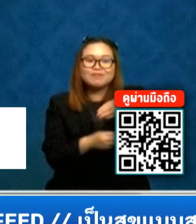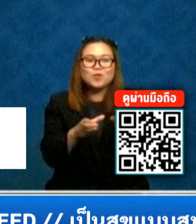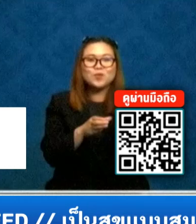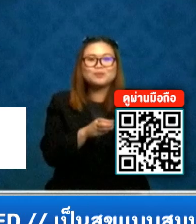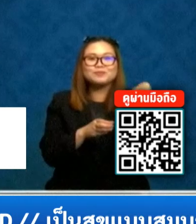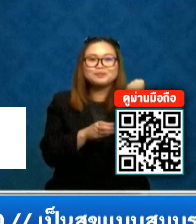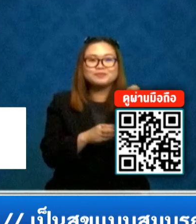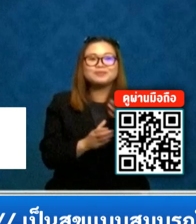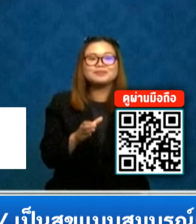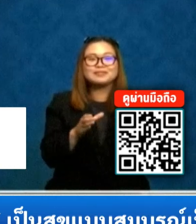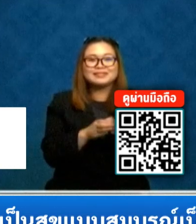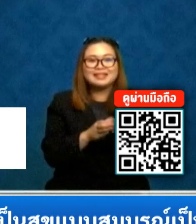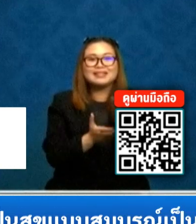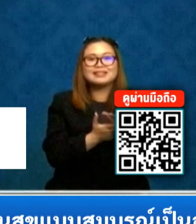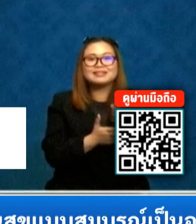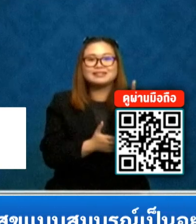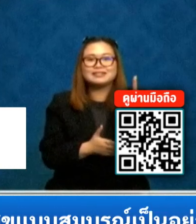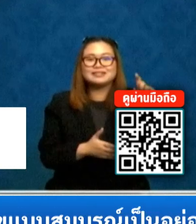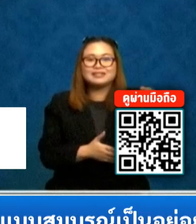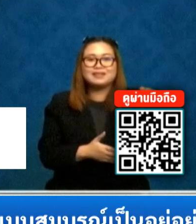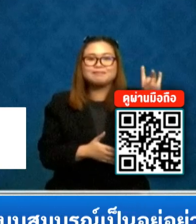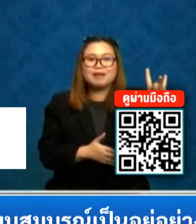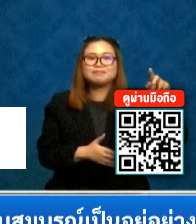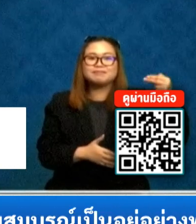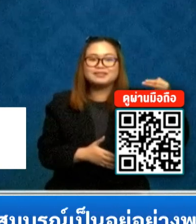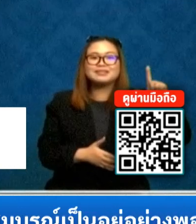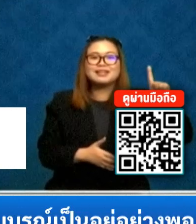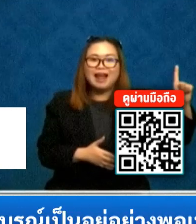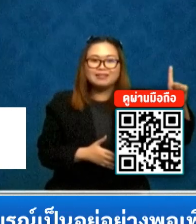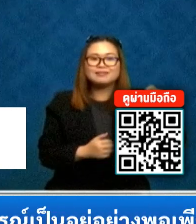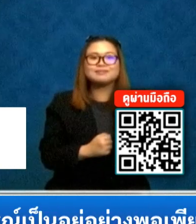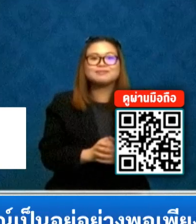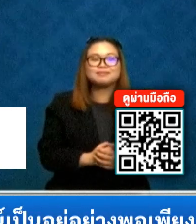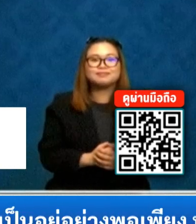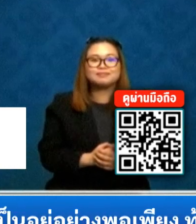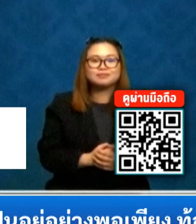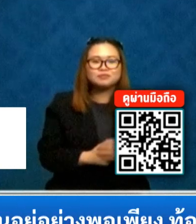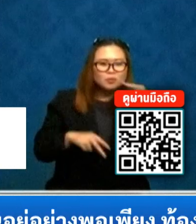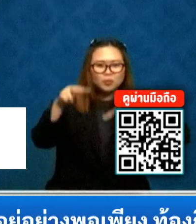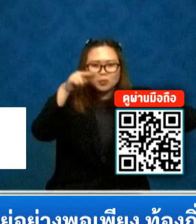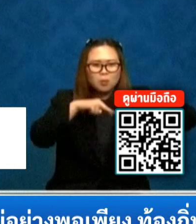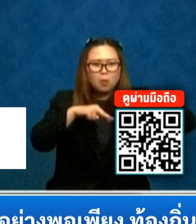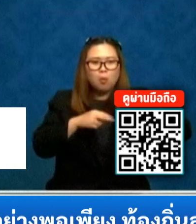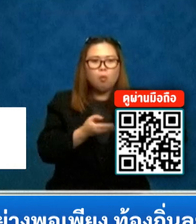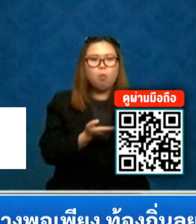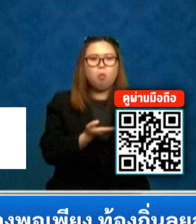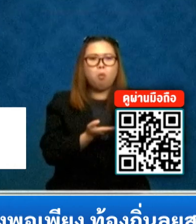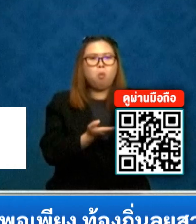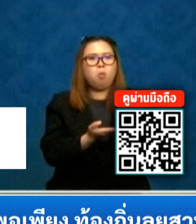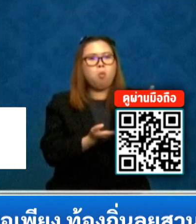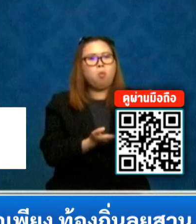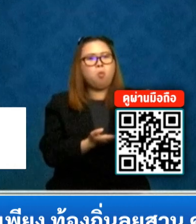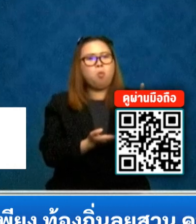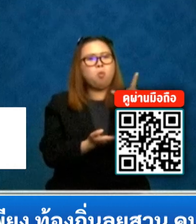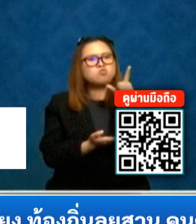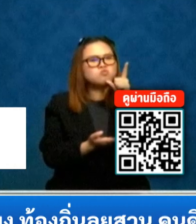เป็นเงิน 187,700 ล้านบาทซึ่งดูแล้วก็สูงนะครับแต่พอมาดูแล้ว